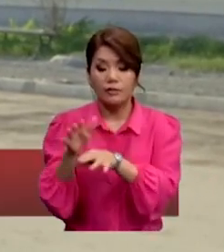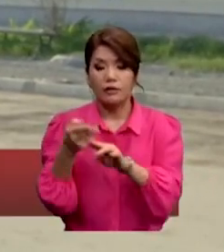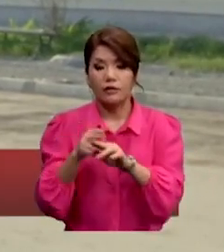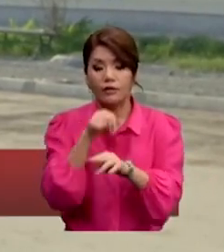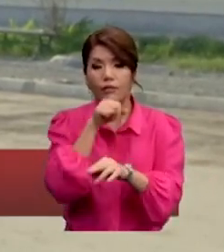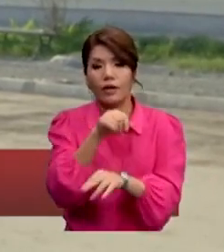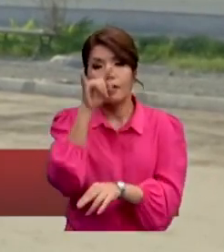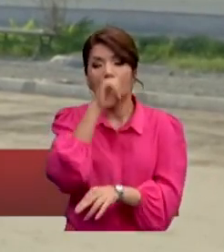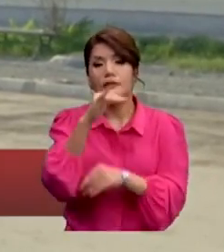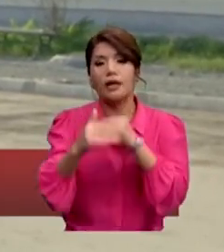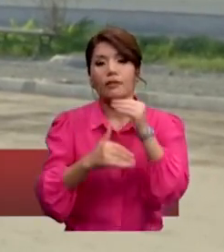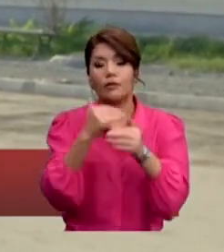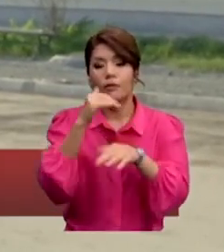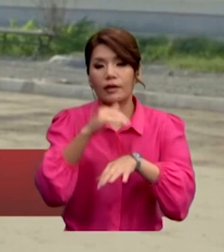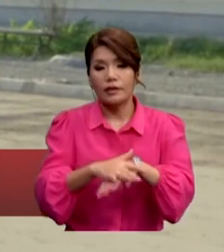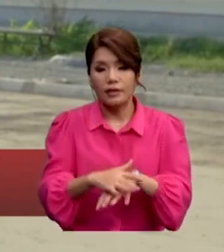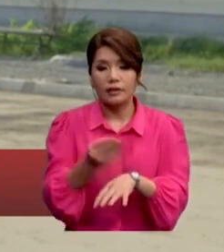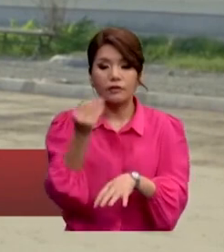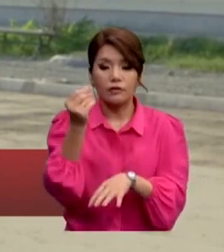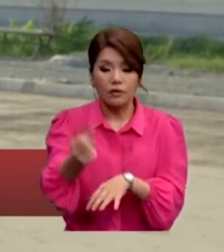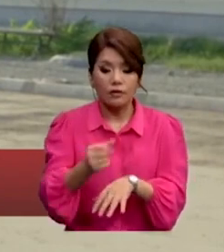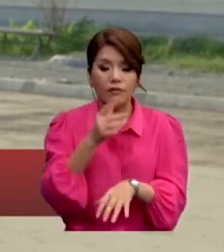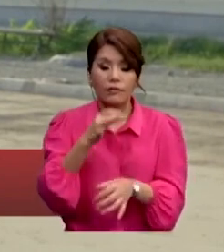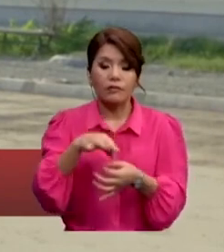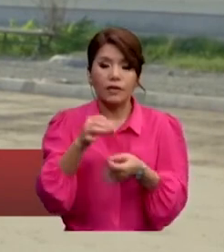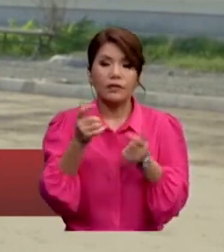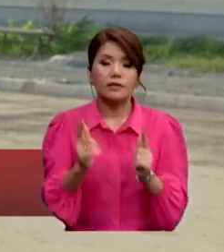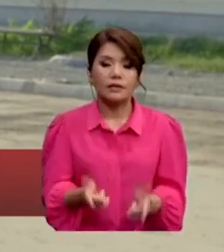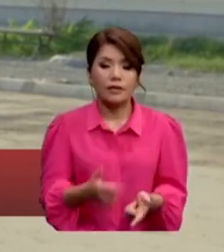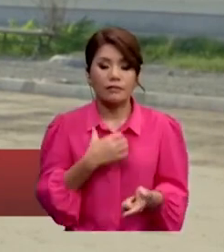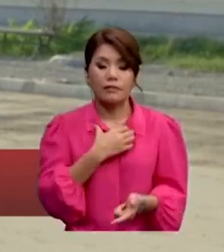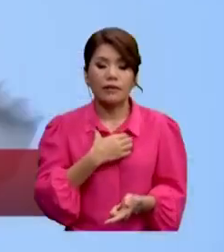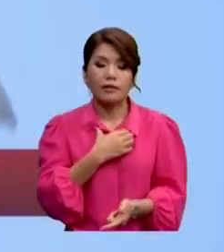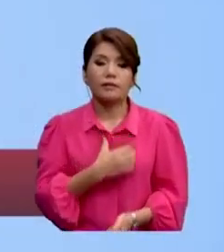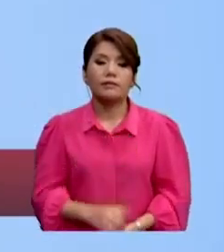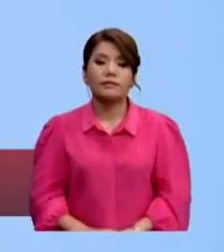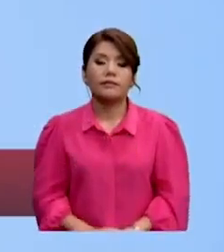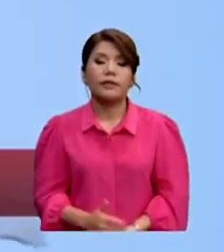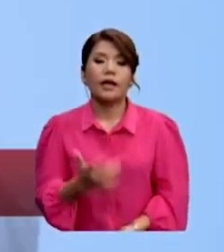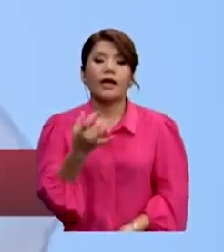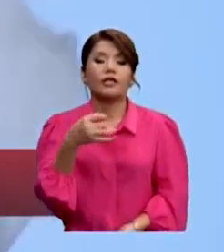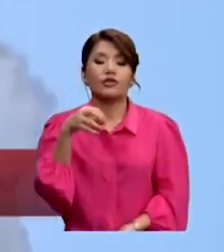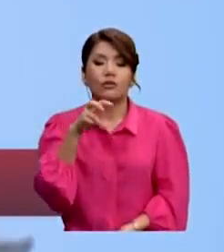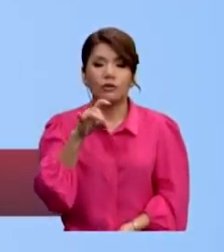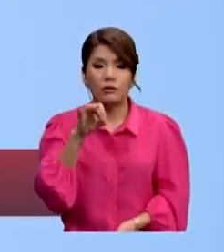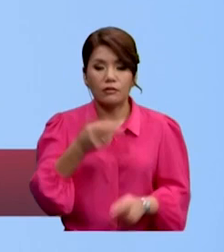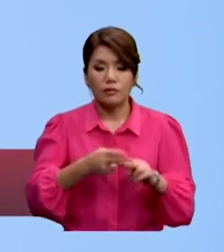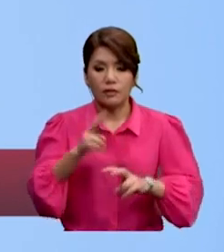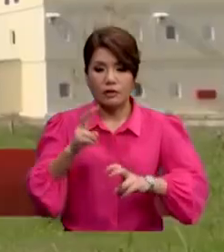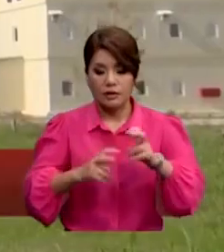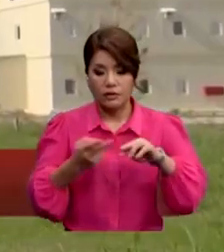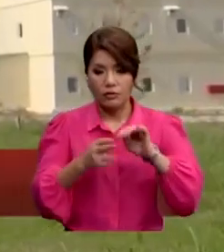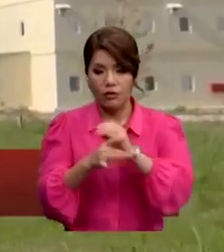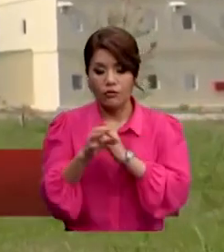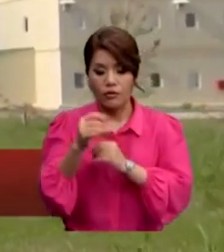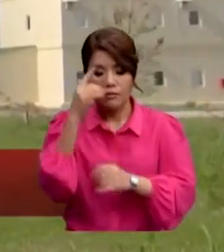үшін Қазақстан даму банкі жобаны қаржыландыруды уақытылы мақұлдағаны маңызды орын алды. RG Gold Тау-Кен металлургиялық кешенін сәтті жобалардың